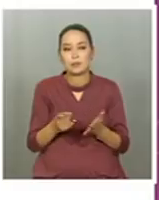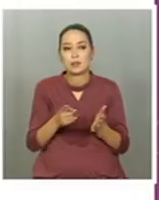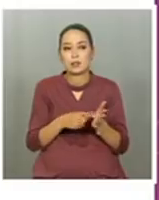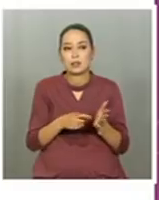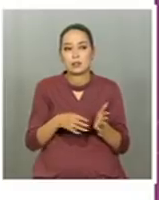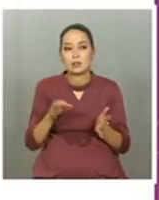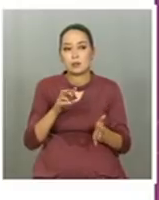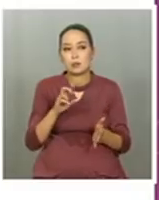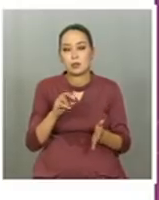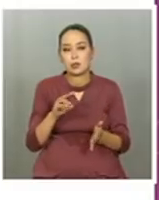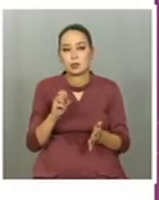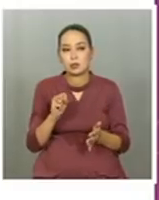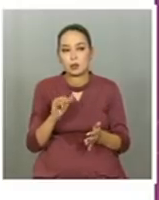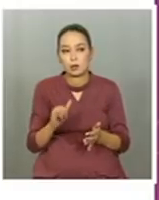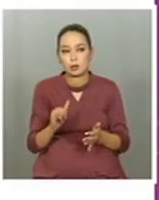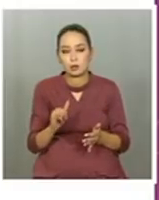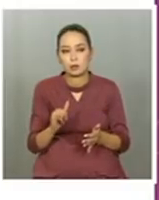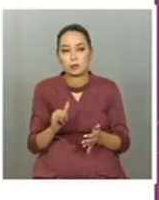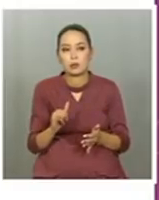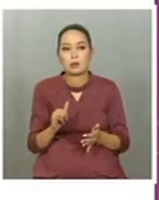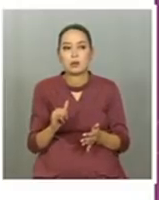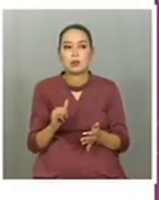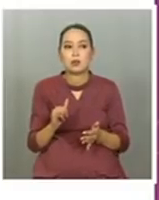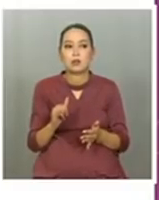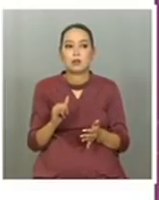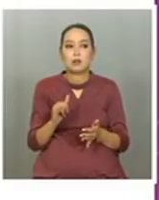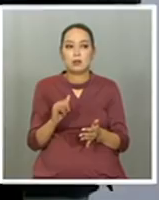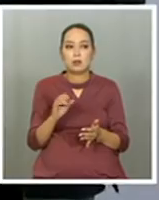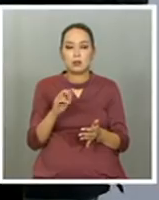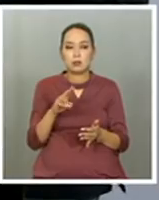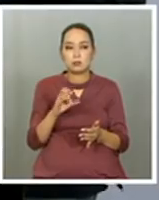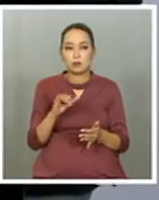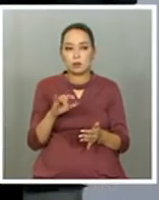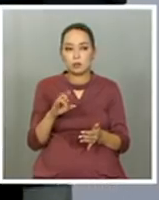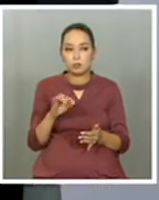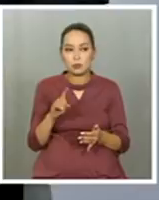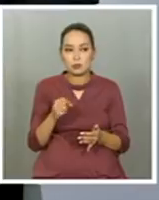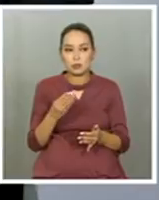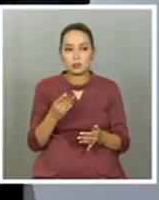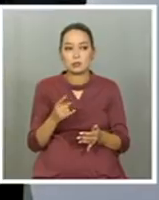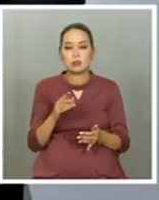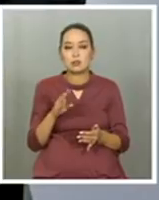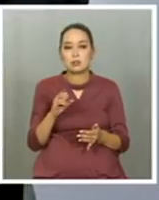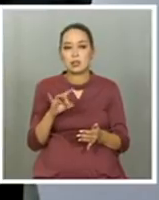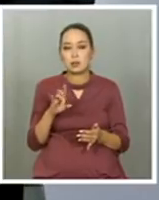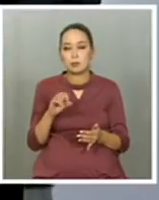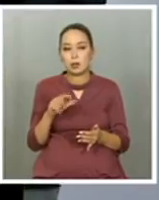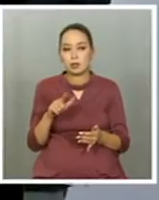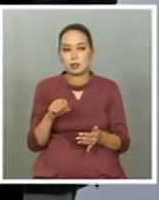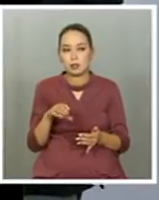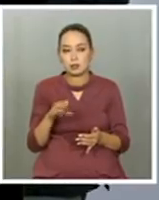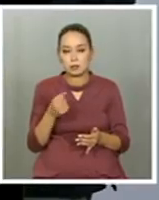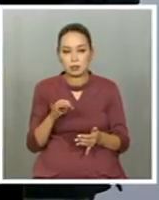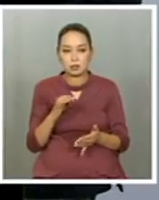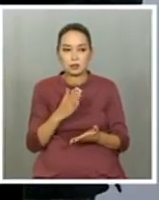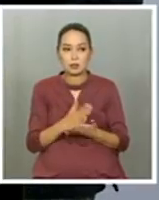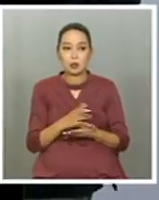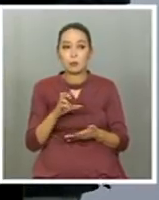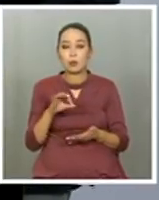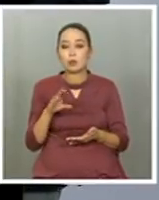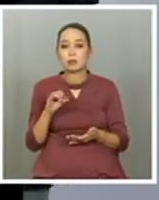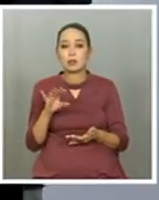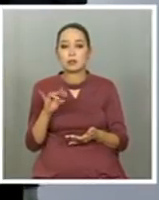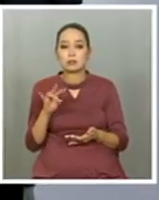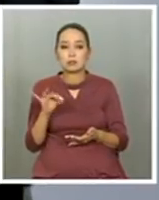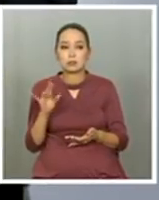қаумалы, Ақтау Бозашы қаумалы Маңғыстау облысында орналасқан, Шығыс Қазақстанда Тарбағатай қаумалы бар. Ботаникалық қаумалдарға